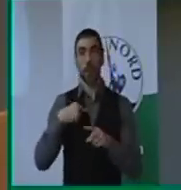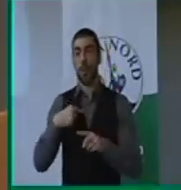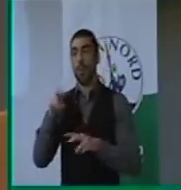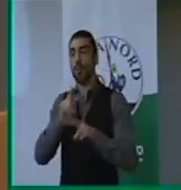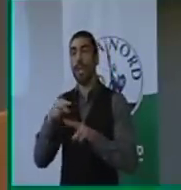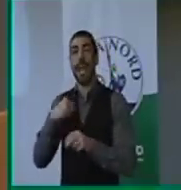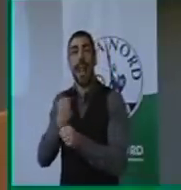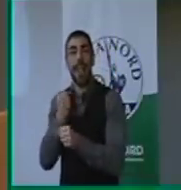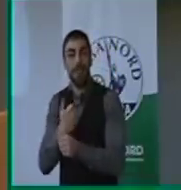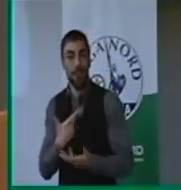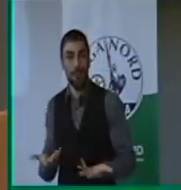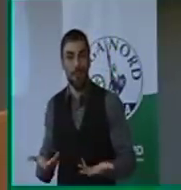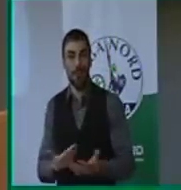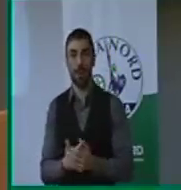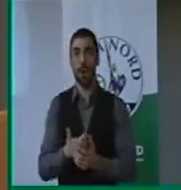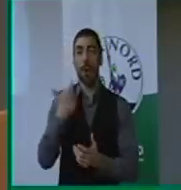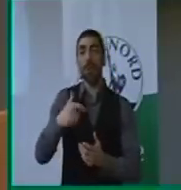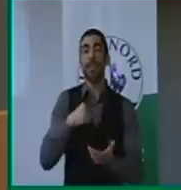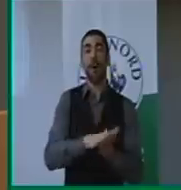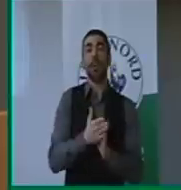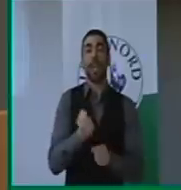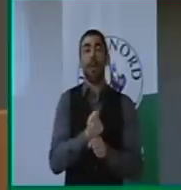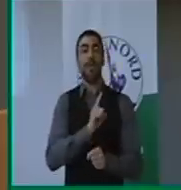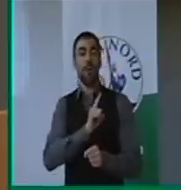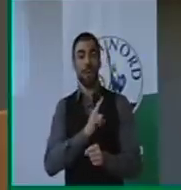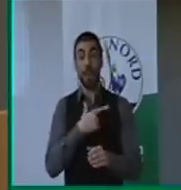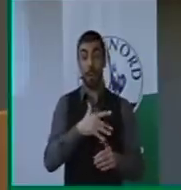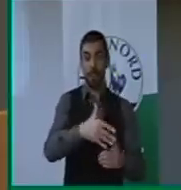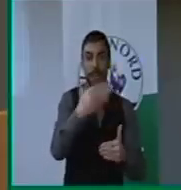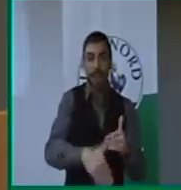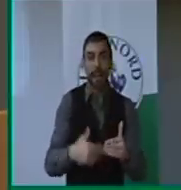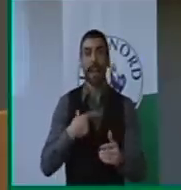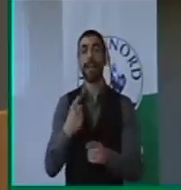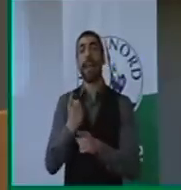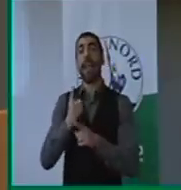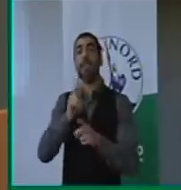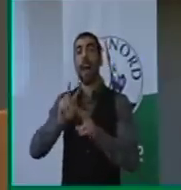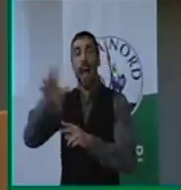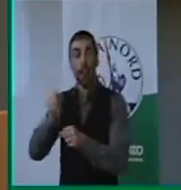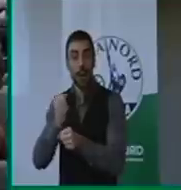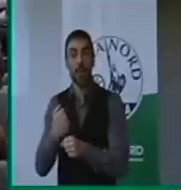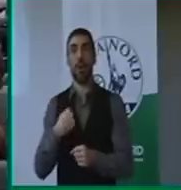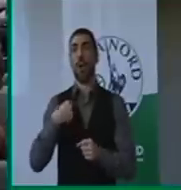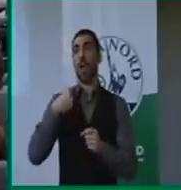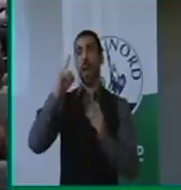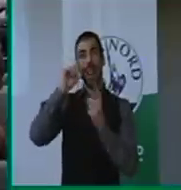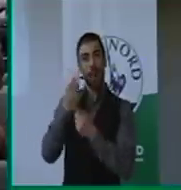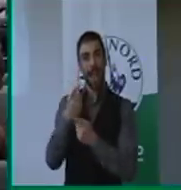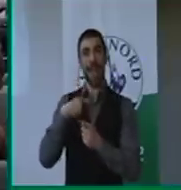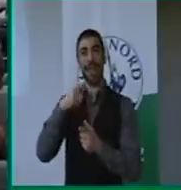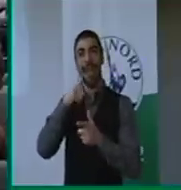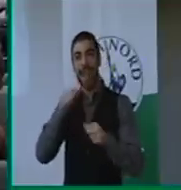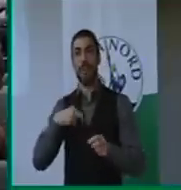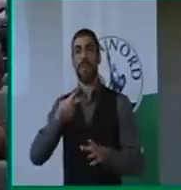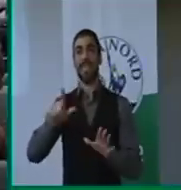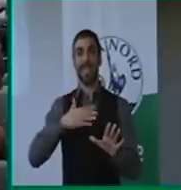ricollocarsi devo ricollocarli Perché il mio contratto di lavoro è in scadenza ho 27 anni sono laureata in lingue ho un'esperienza